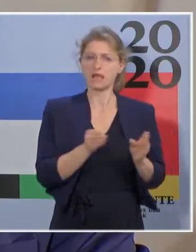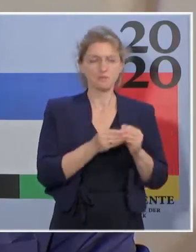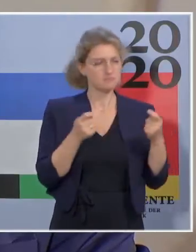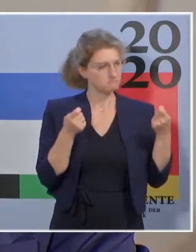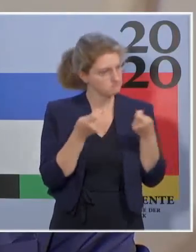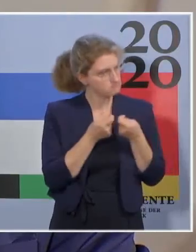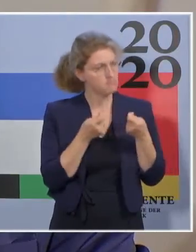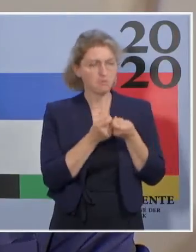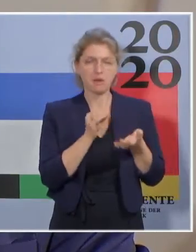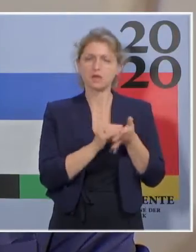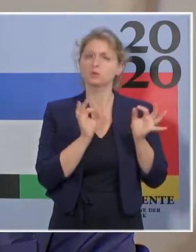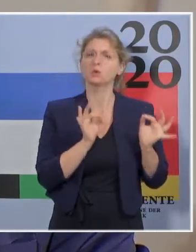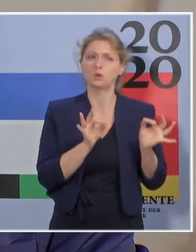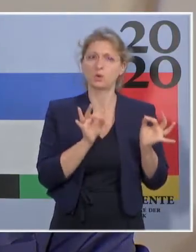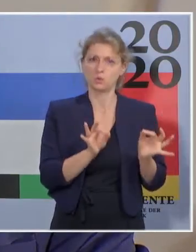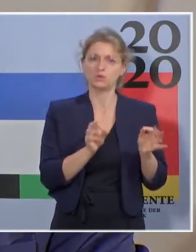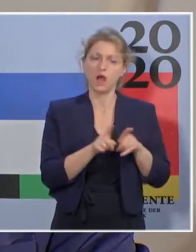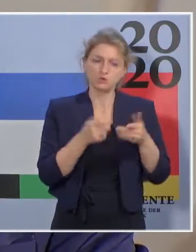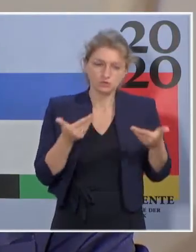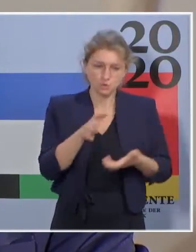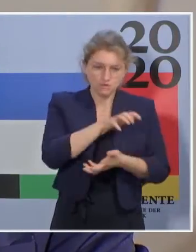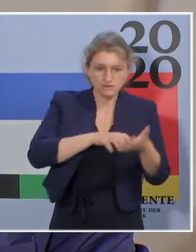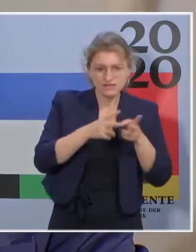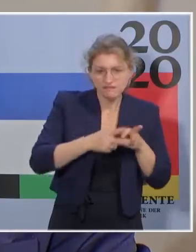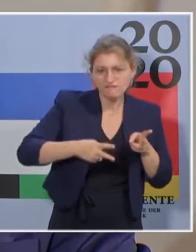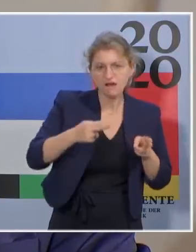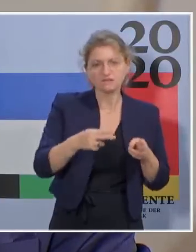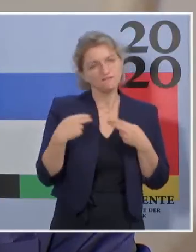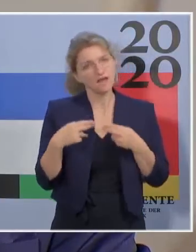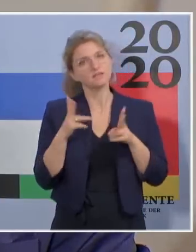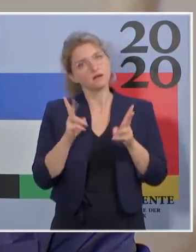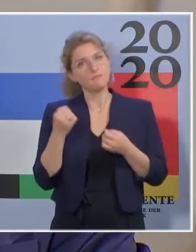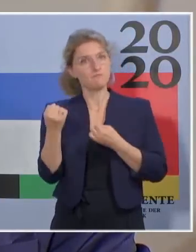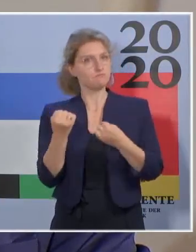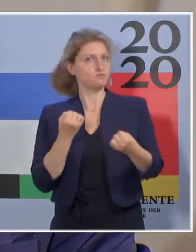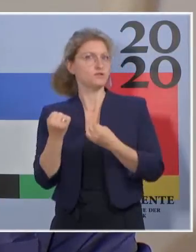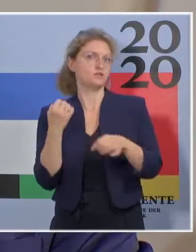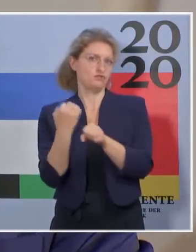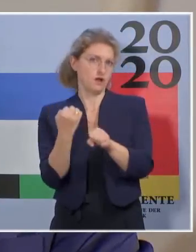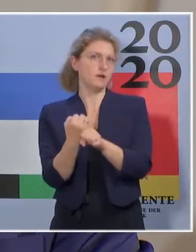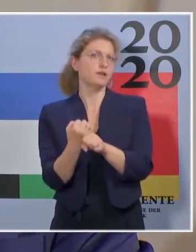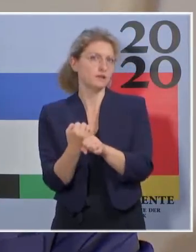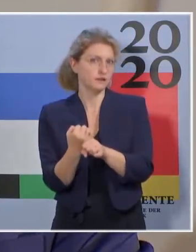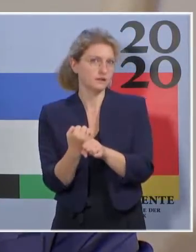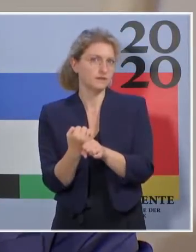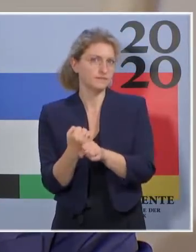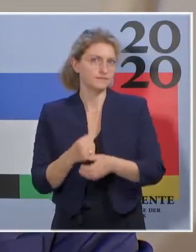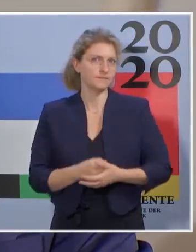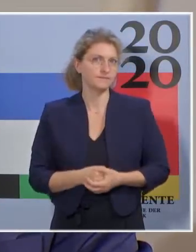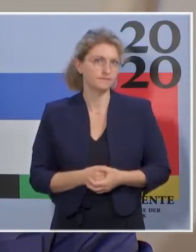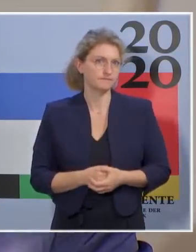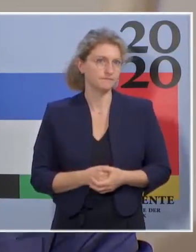geeignet ist, in diesen Phasen auch politisch zu agieren und zu arbeiten.